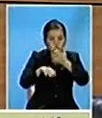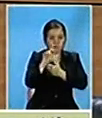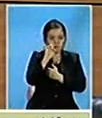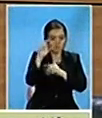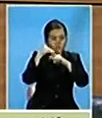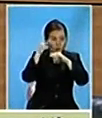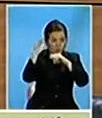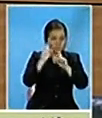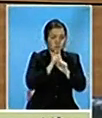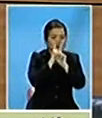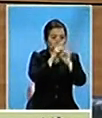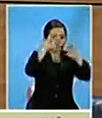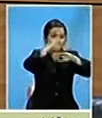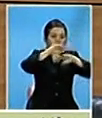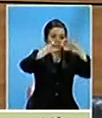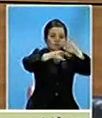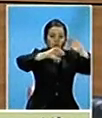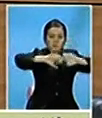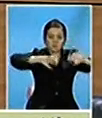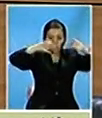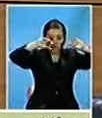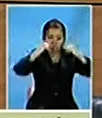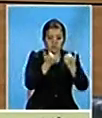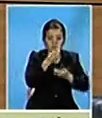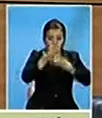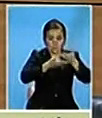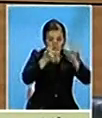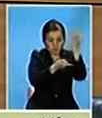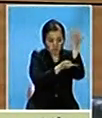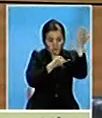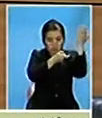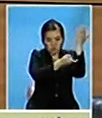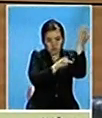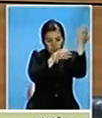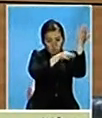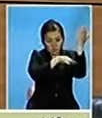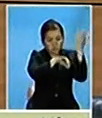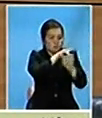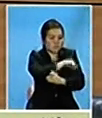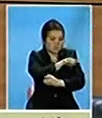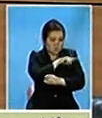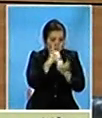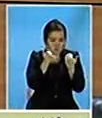วเนี่ยในขณะนี้โดยเฉพาะอย่างยิ่งที่จังหวัดตรังรัฐบาลค้